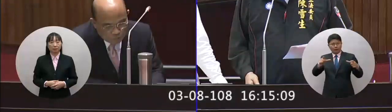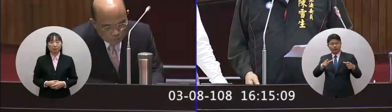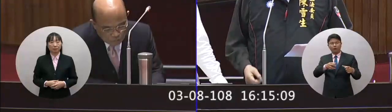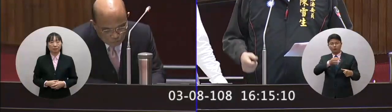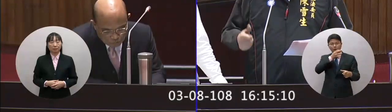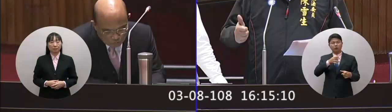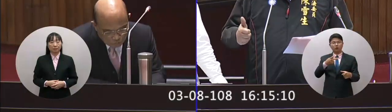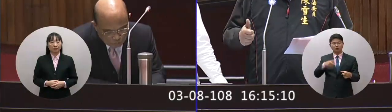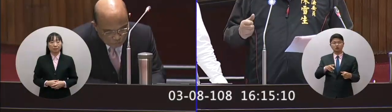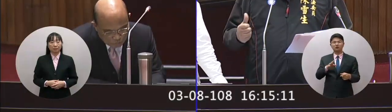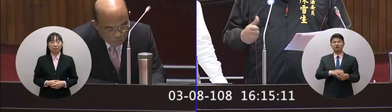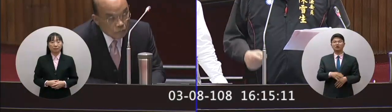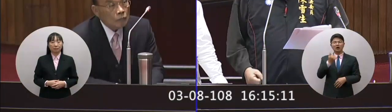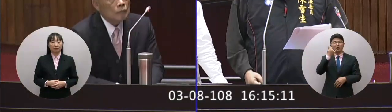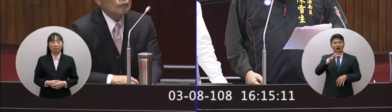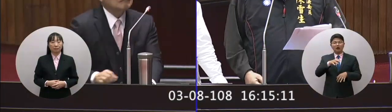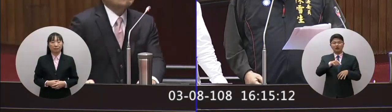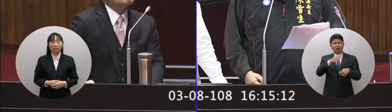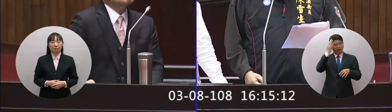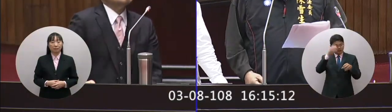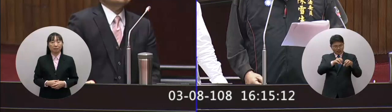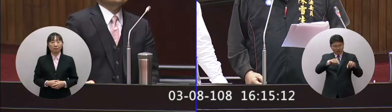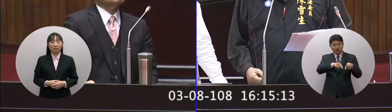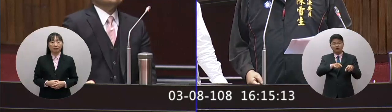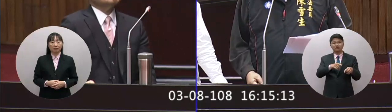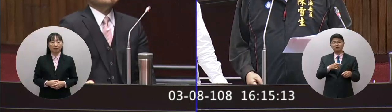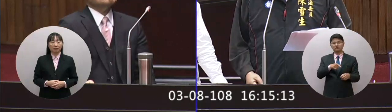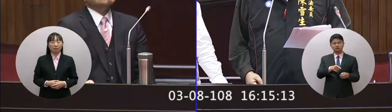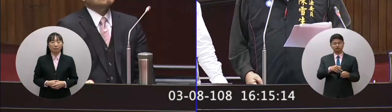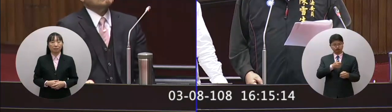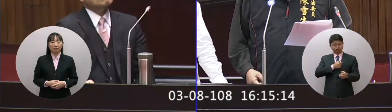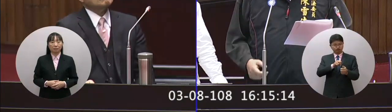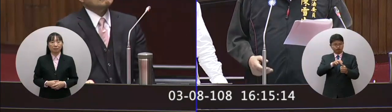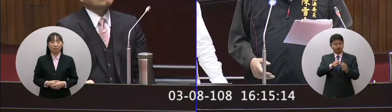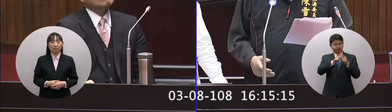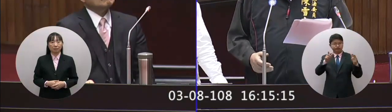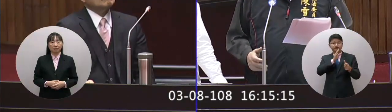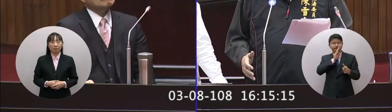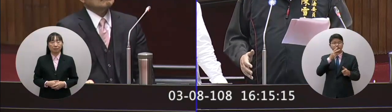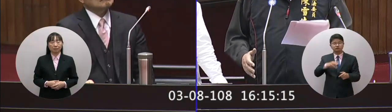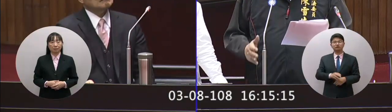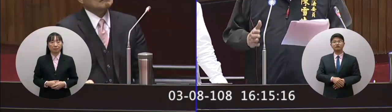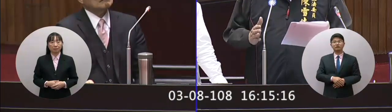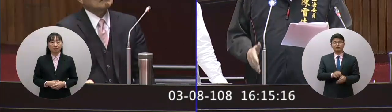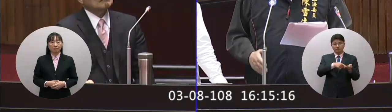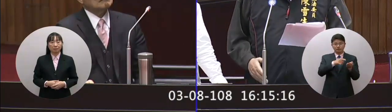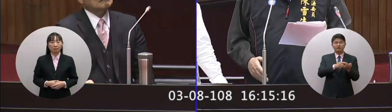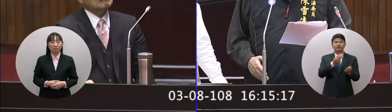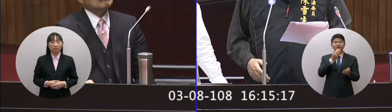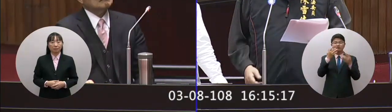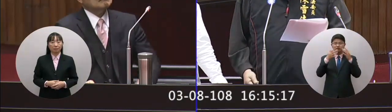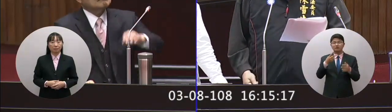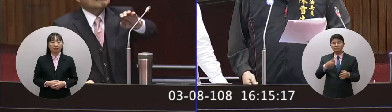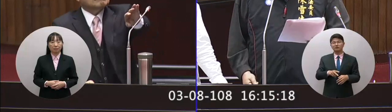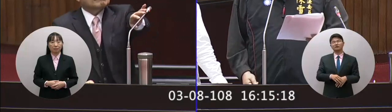有海参，我们海参呢，在图片上也看到哈，海参养得很大了。那么还有淡菜、黄鱼等等